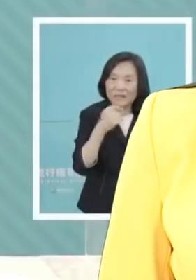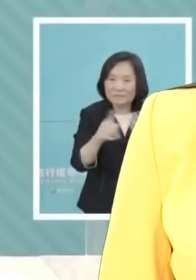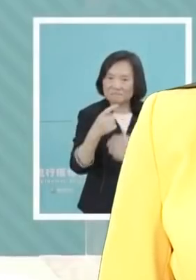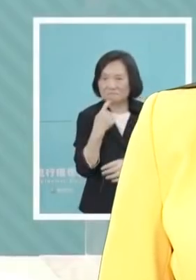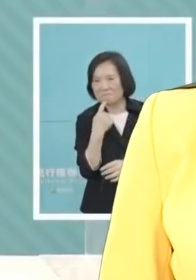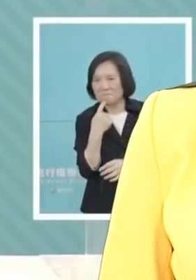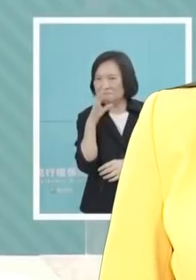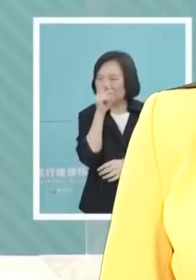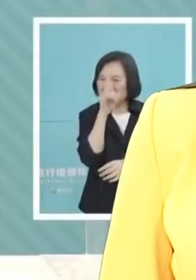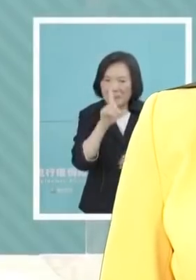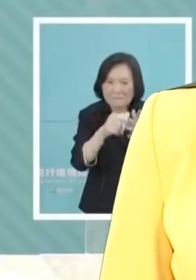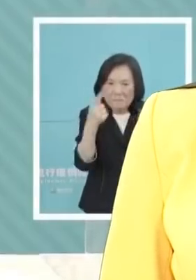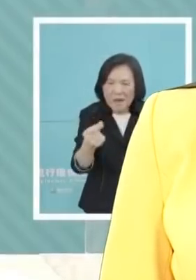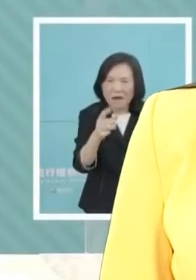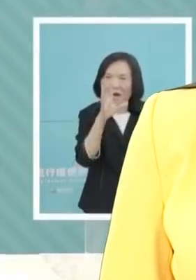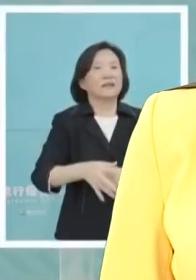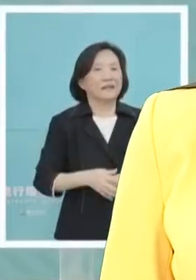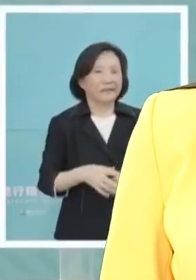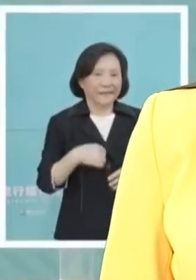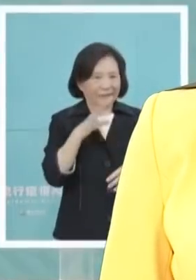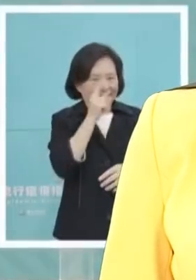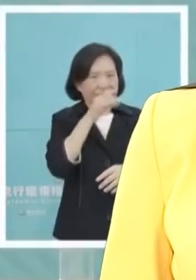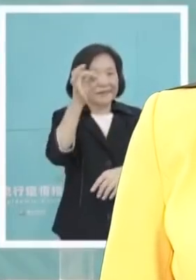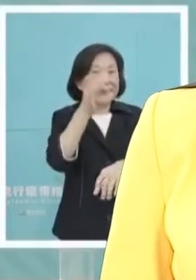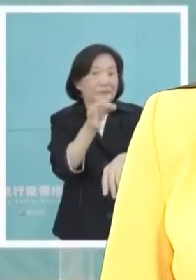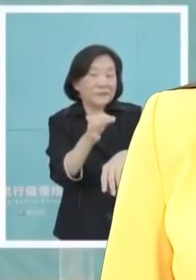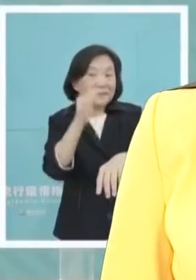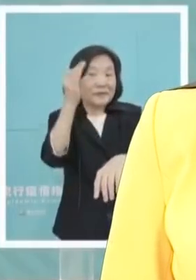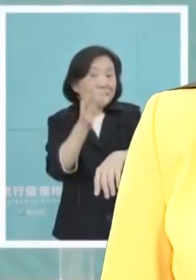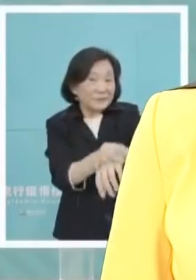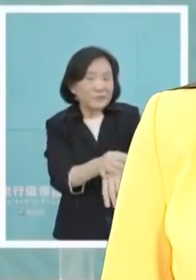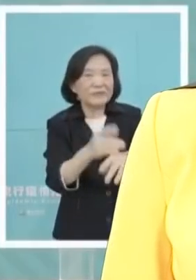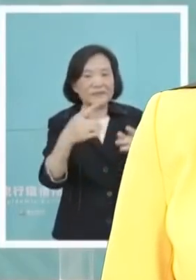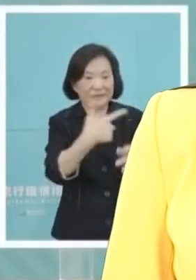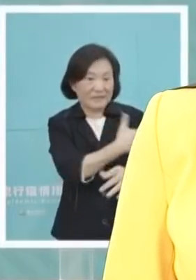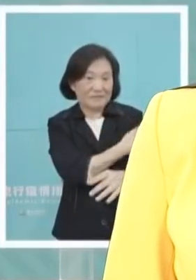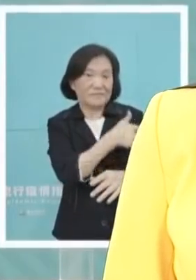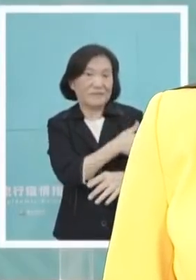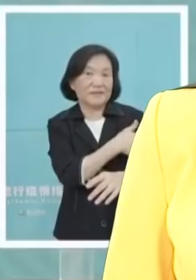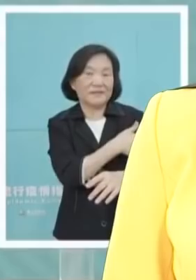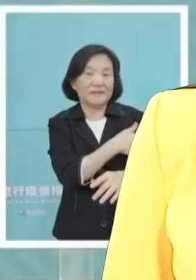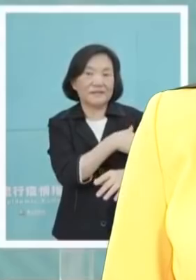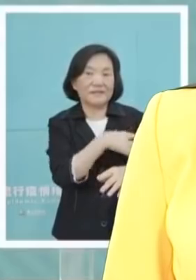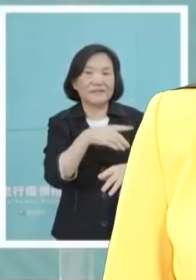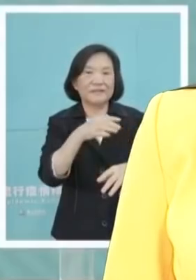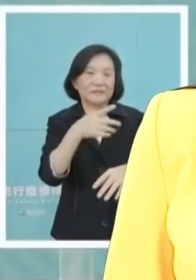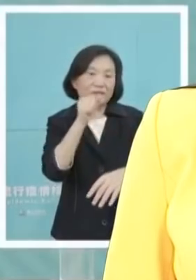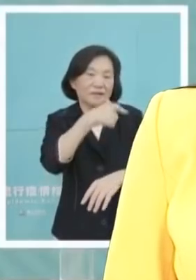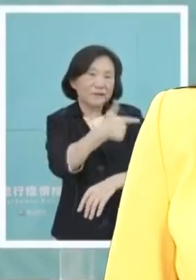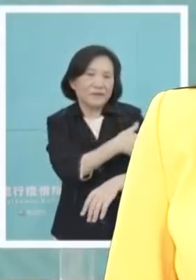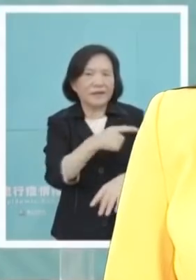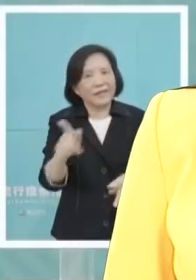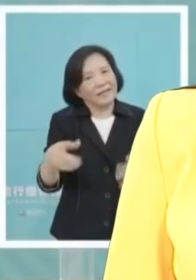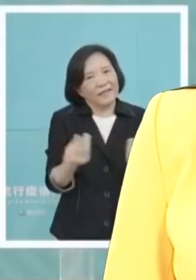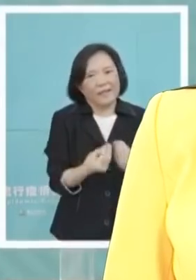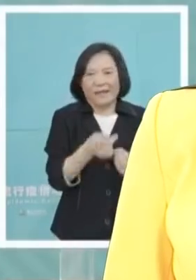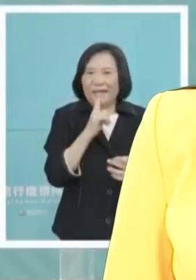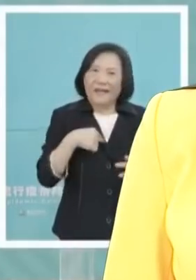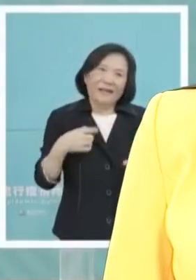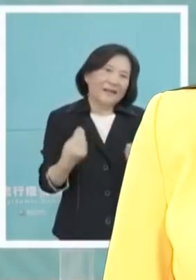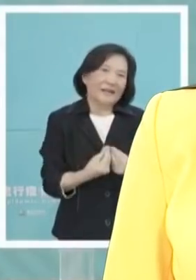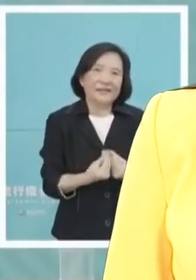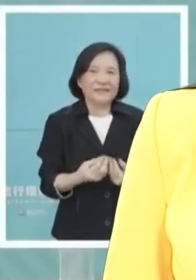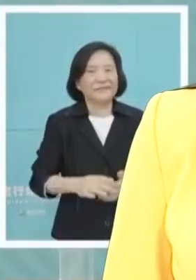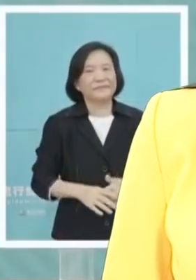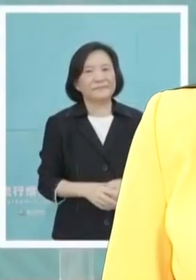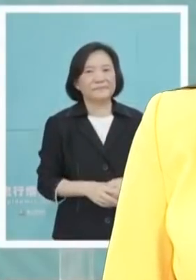好，来关心总统蔡英文要打国产高端疫苗，台北市长柯文哲三说他想打就去打，只是好奇疫苗是不是